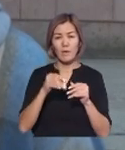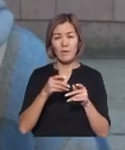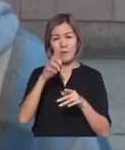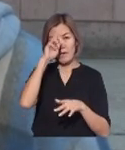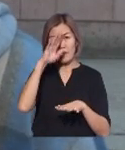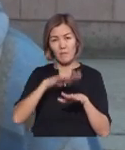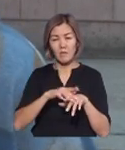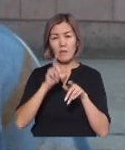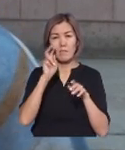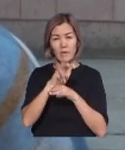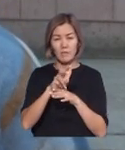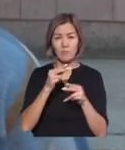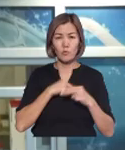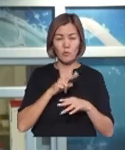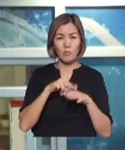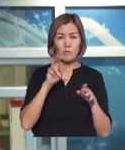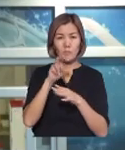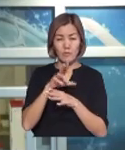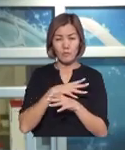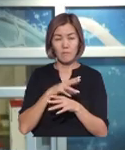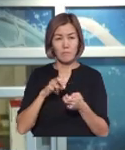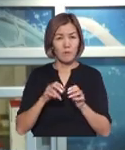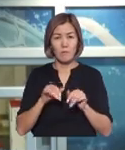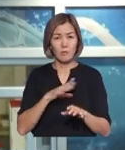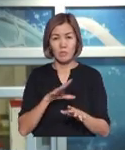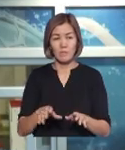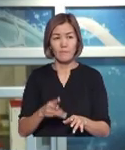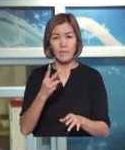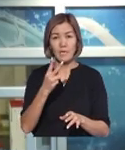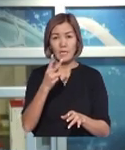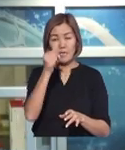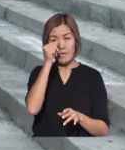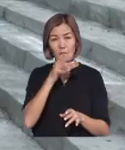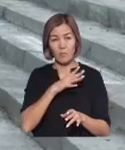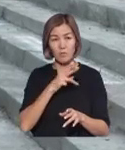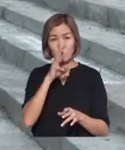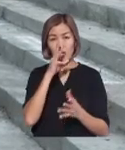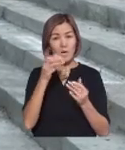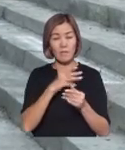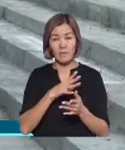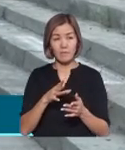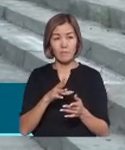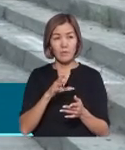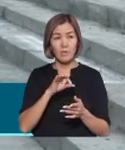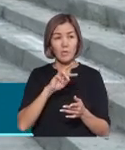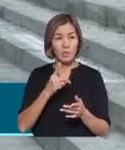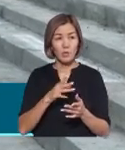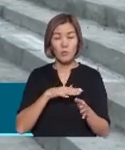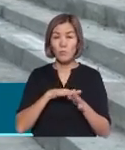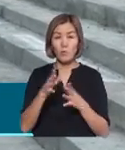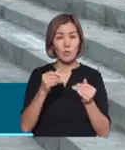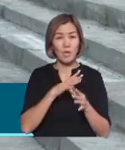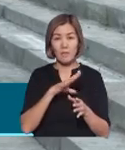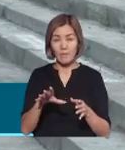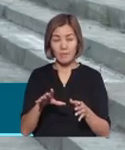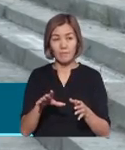бардым, трудовой инспекцияға да бардым. Екі ай болды, айлық бермей жатыр. Июль айының айлығын полностью берген